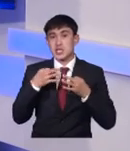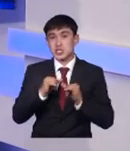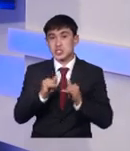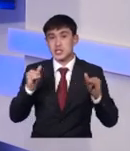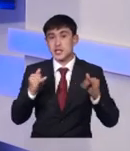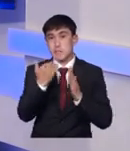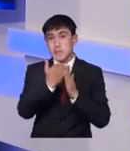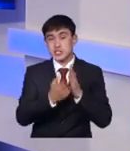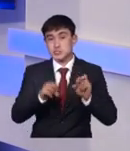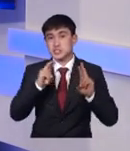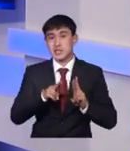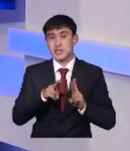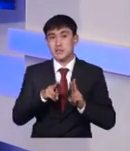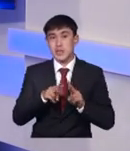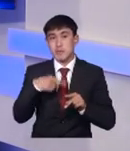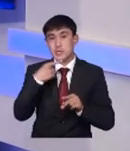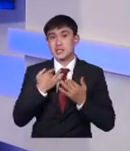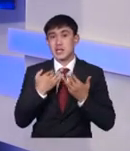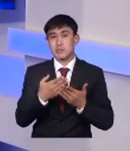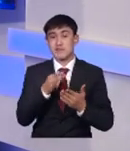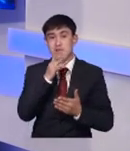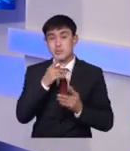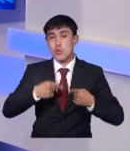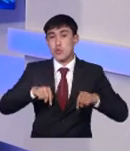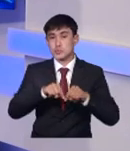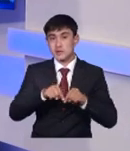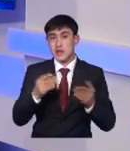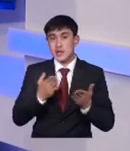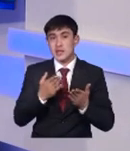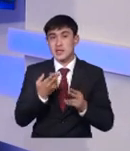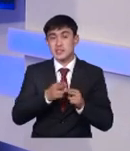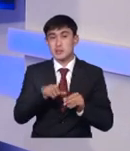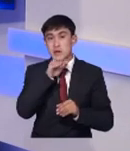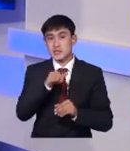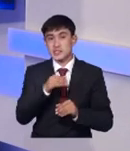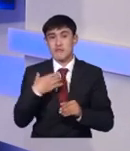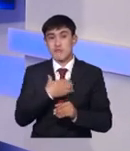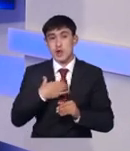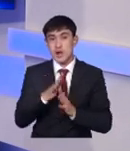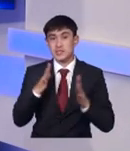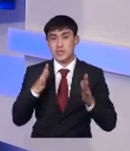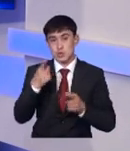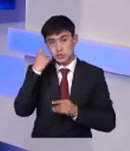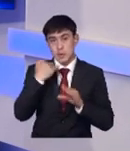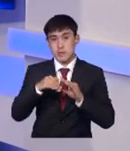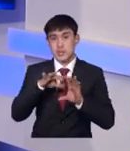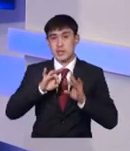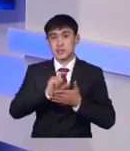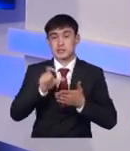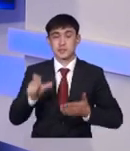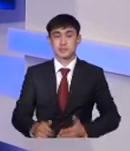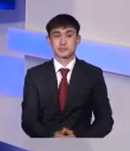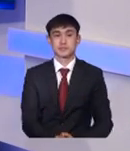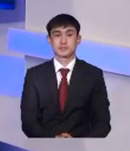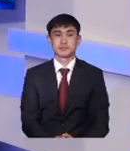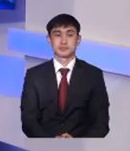расширение перечня специальности продиктовано требованием времени и общества Какие же из этих профессий наиболее актуальны узнаем из материалов